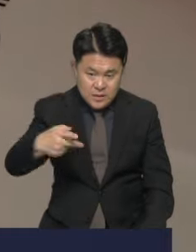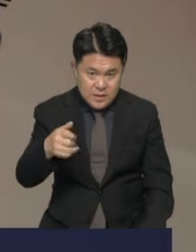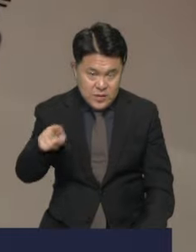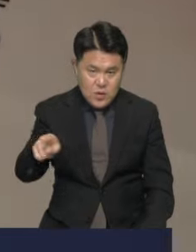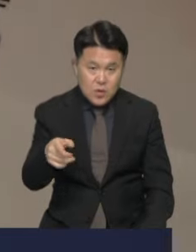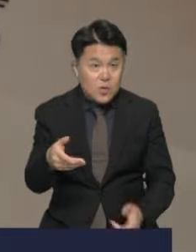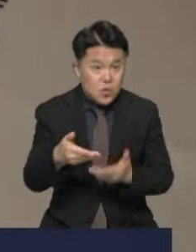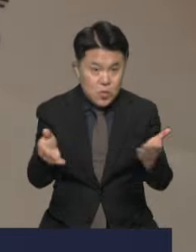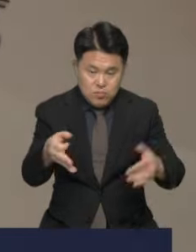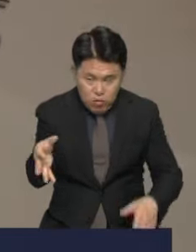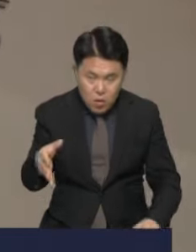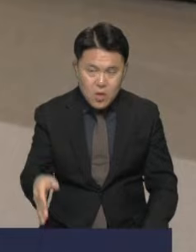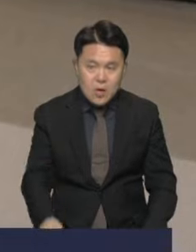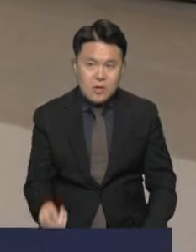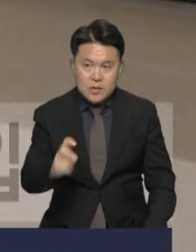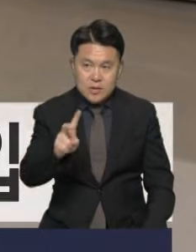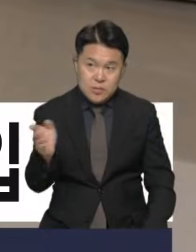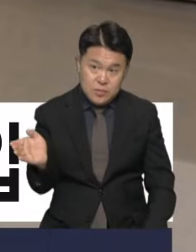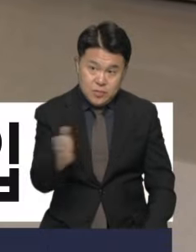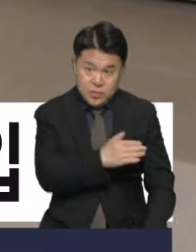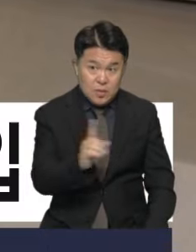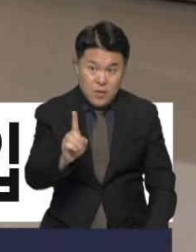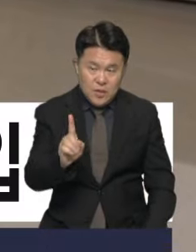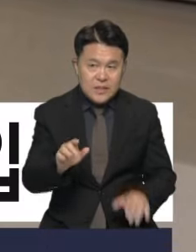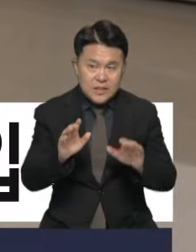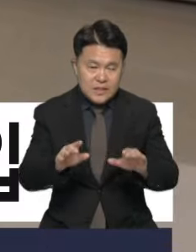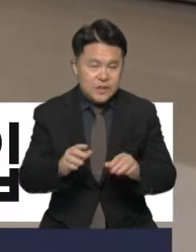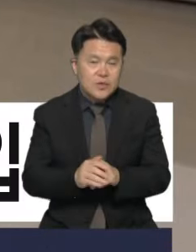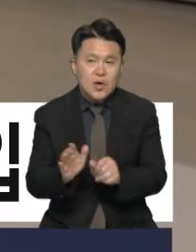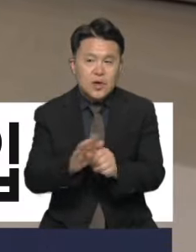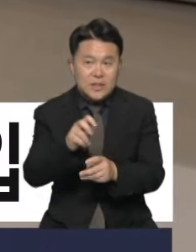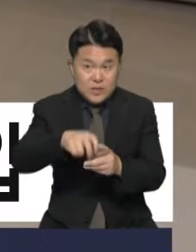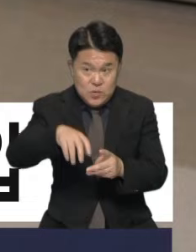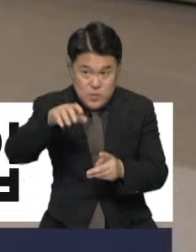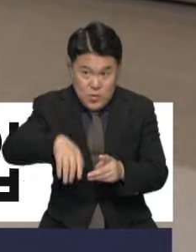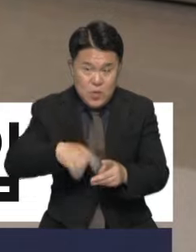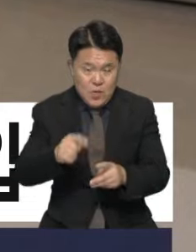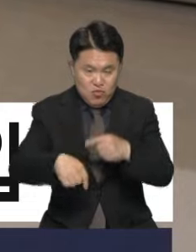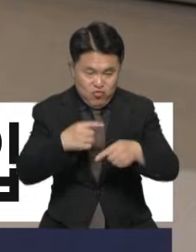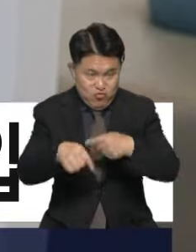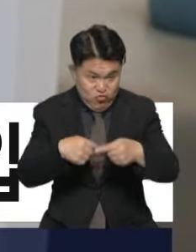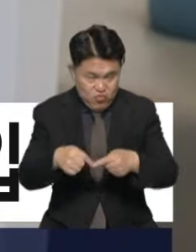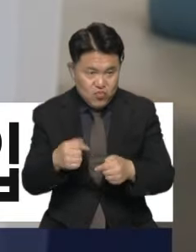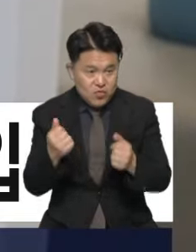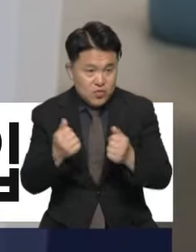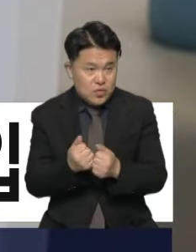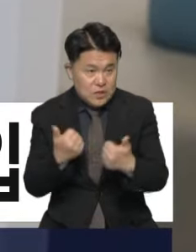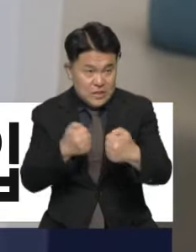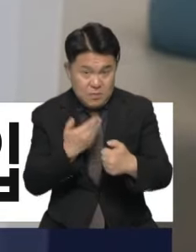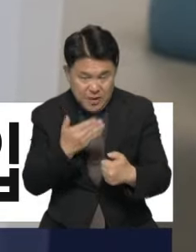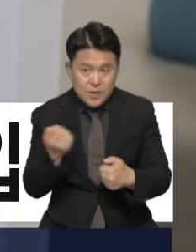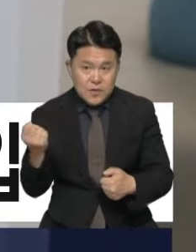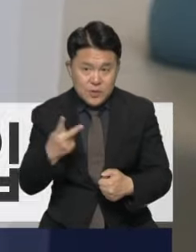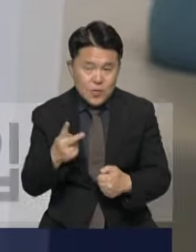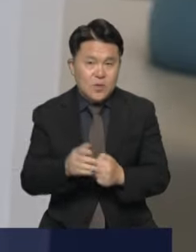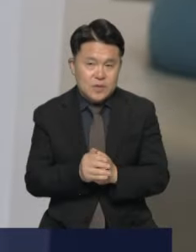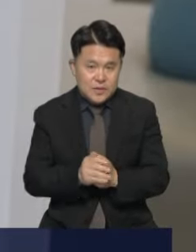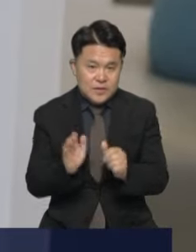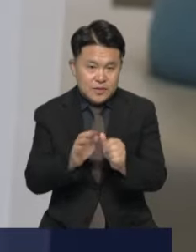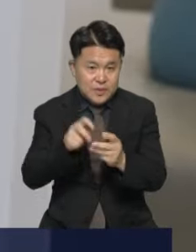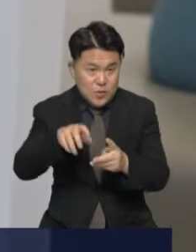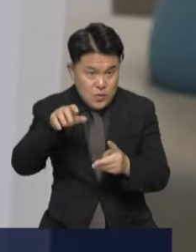지난 2022년부터 컨택센터 수어 상담을 제공한 데 이어 서비스센터 키오스크에도 수어 안내 기능을